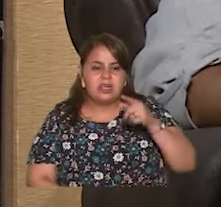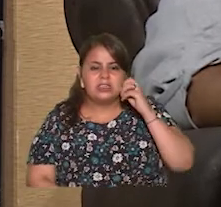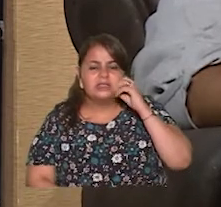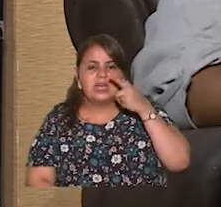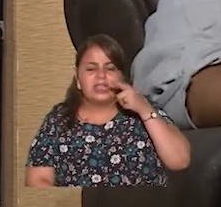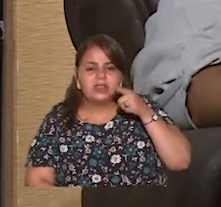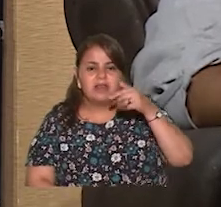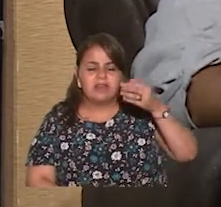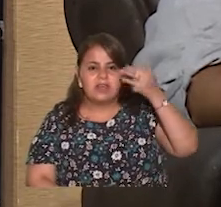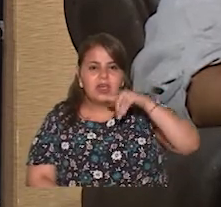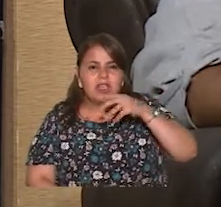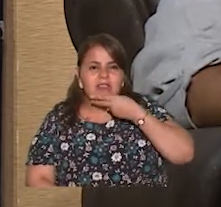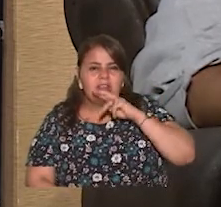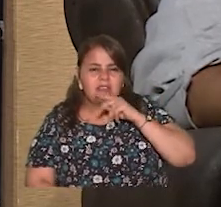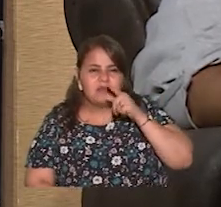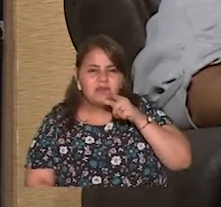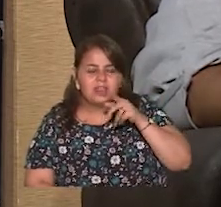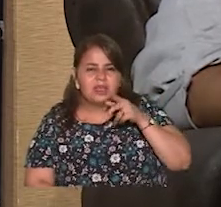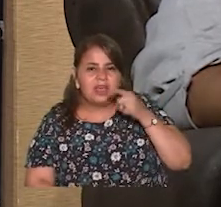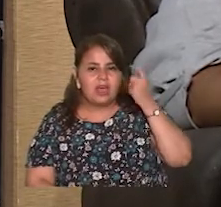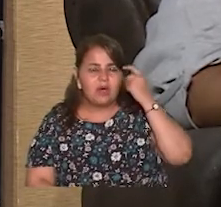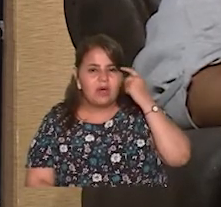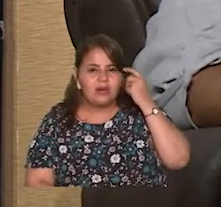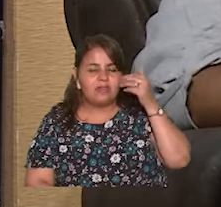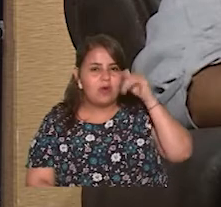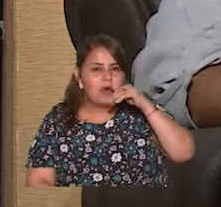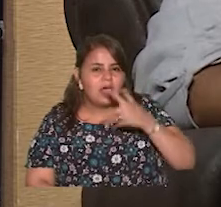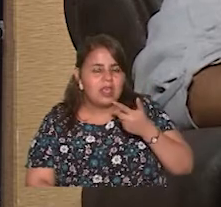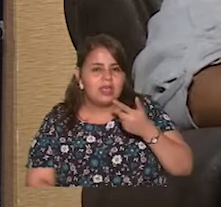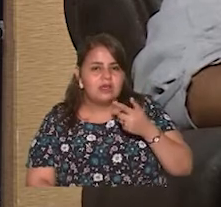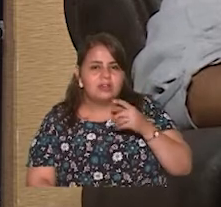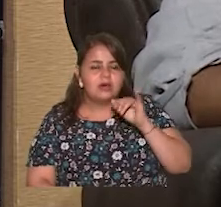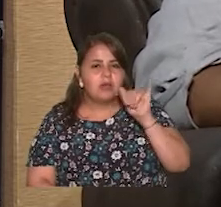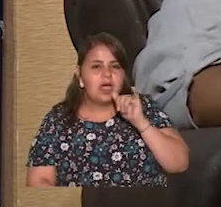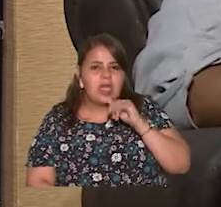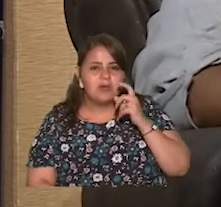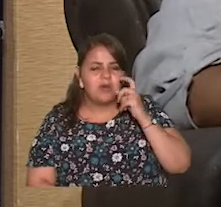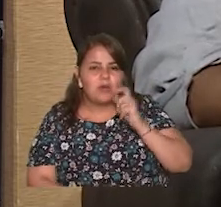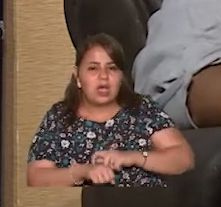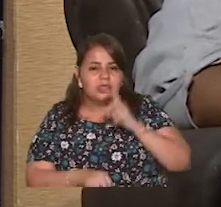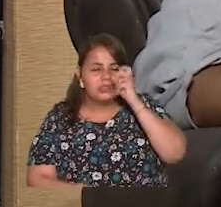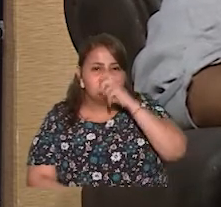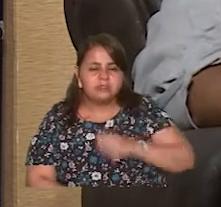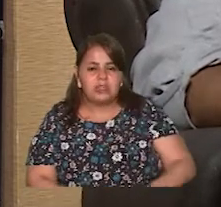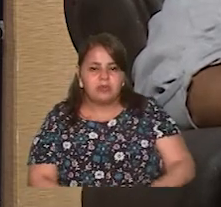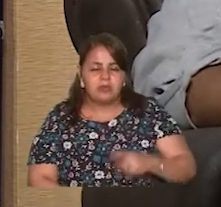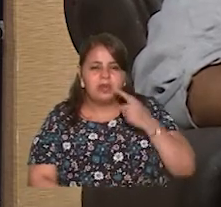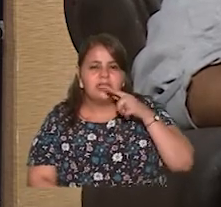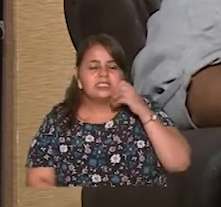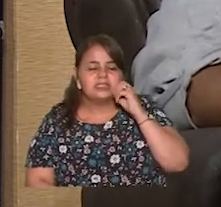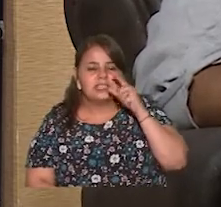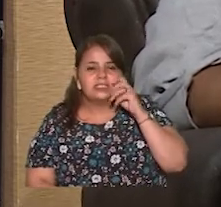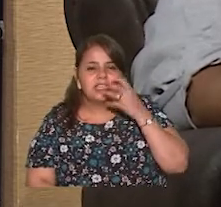انت لو كدبت ممكن تنجو، بس ازاي انت بتتمسك بمبادئك في وقت الشده، ازاي بتعمل كده؟ هم عايزين يشوف ازاي انت